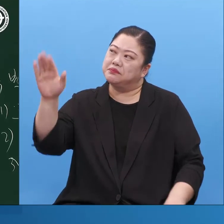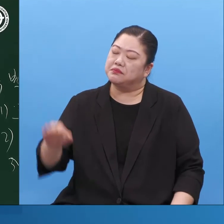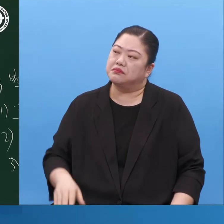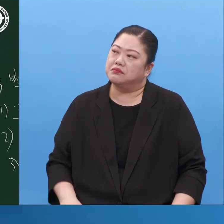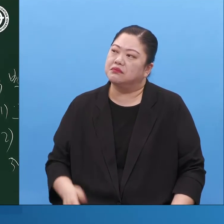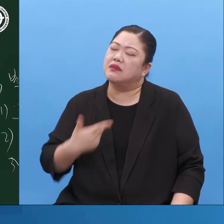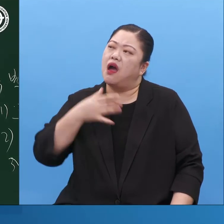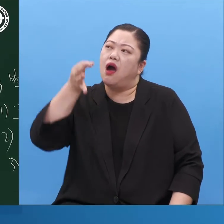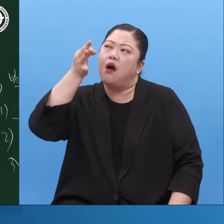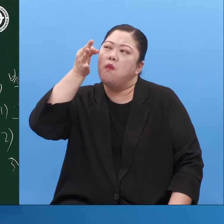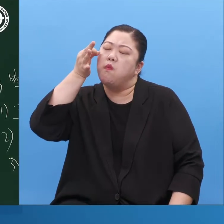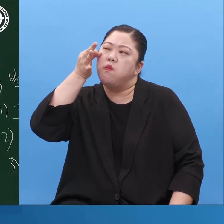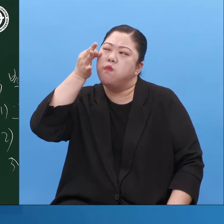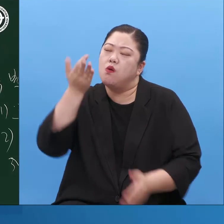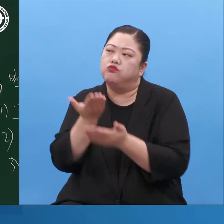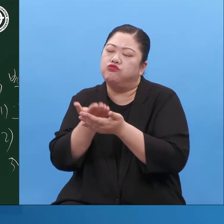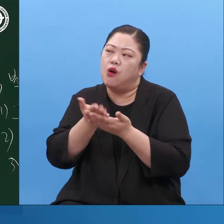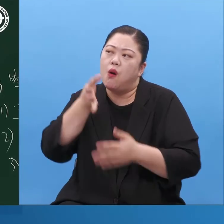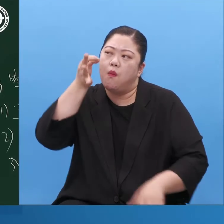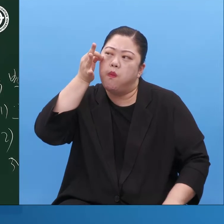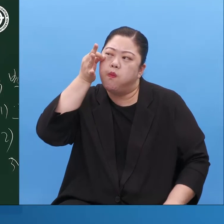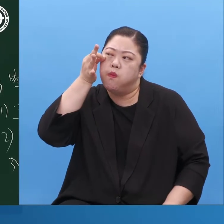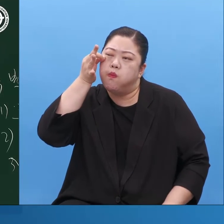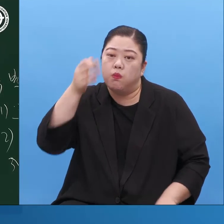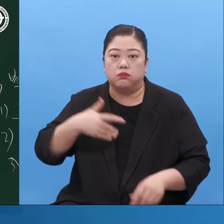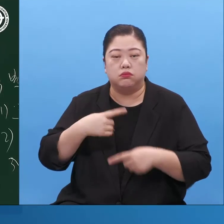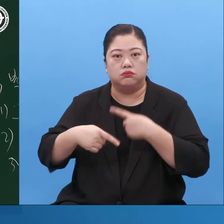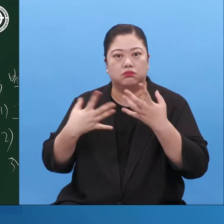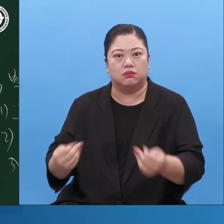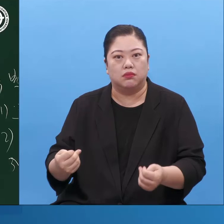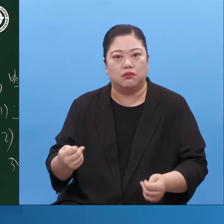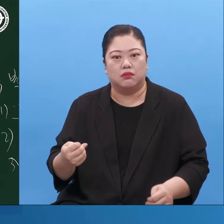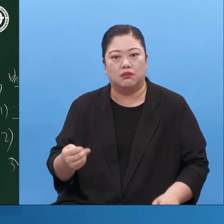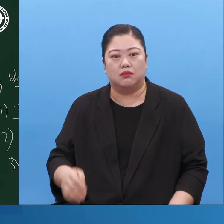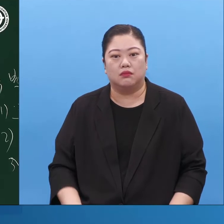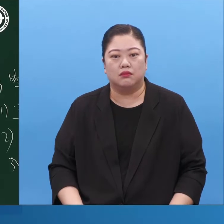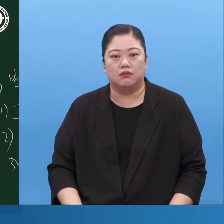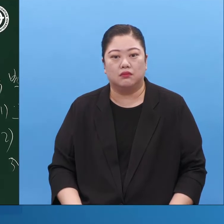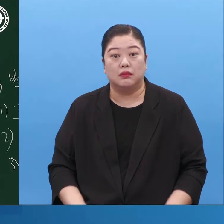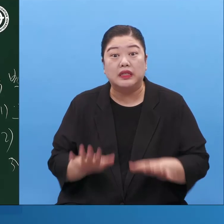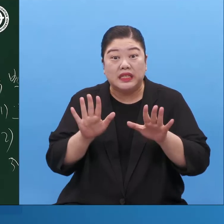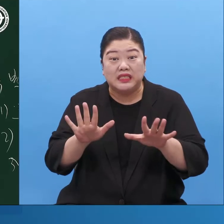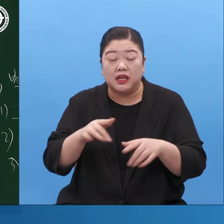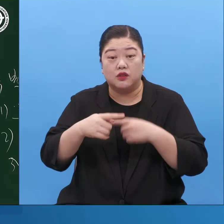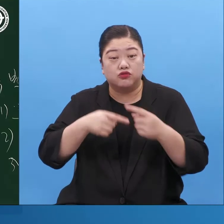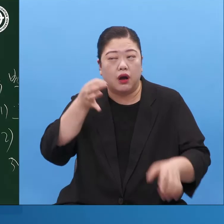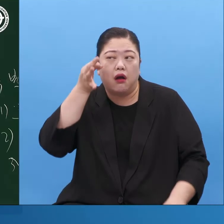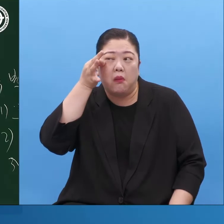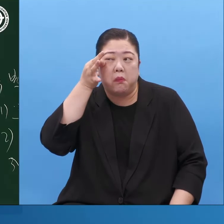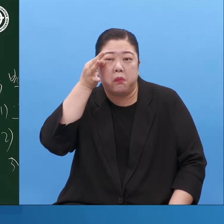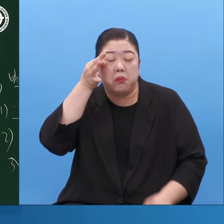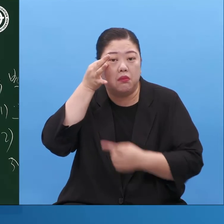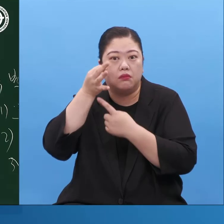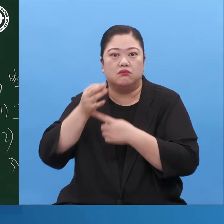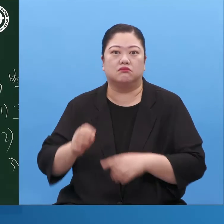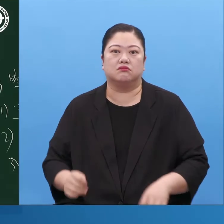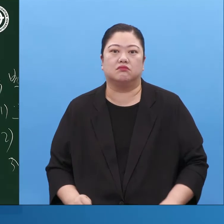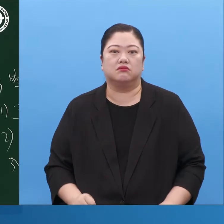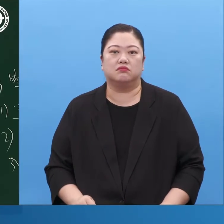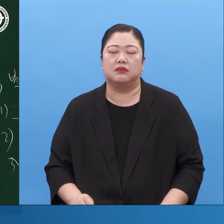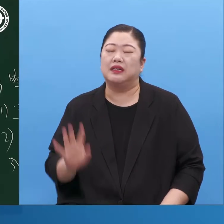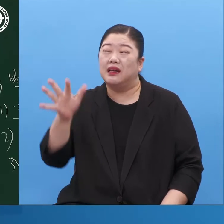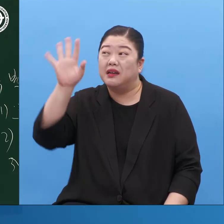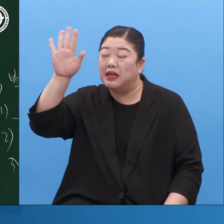보기를 원한다고요. 지금은 내 기도가 달라졌다. 나는 보지 않기를